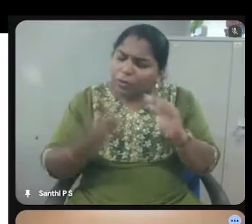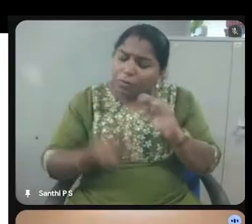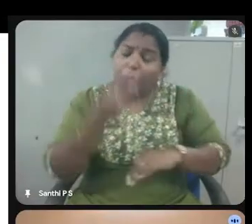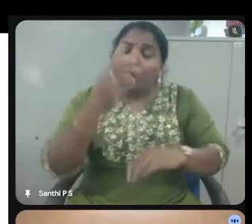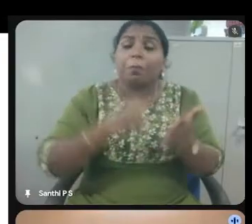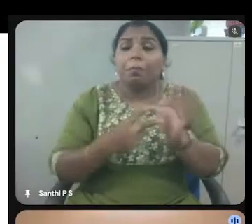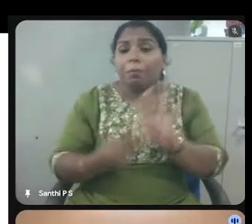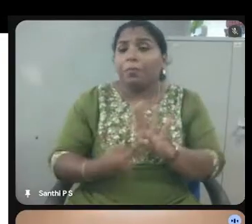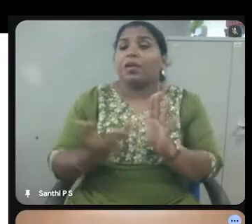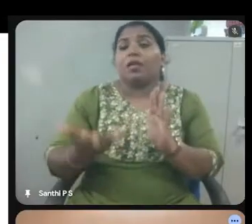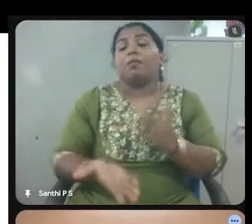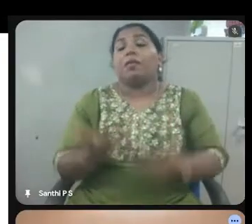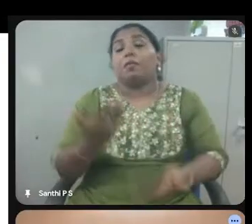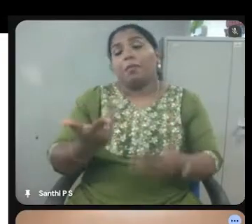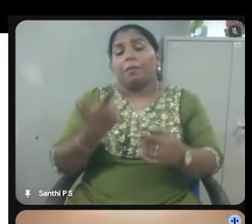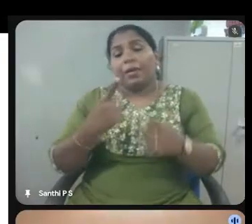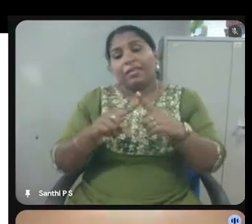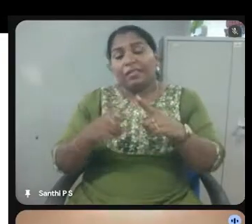കാരണം? അതായത്